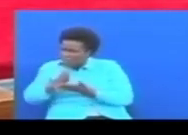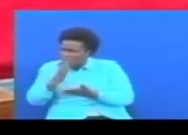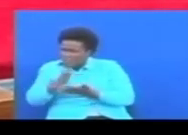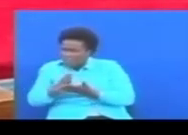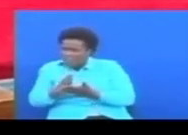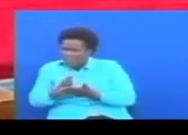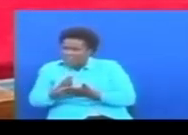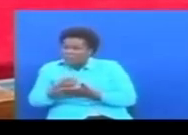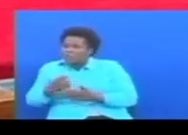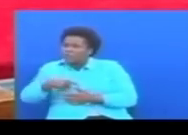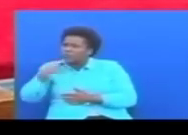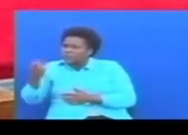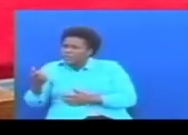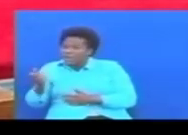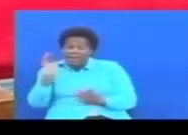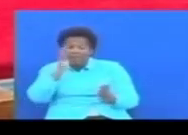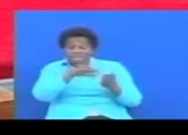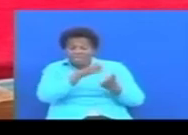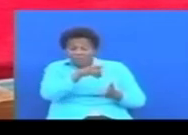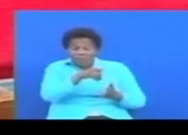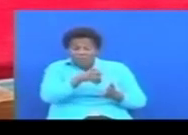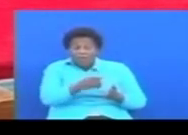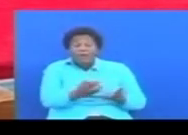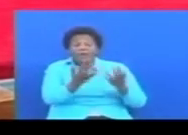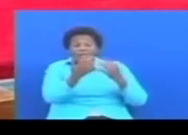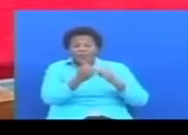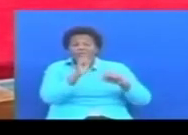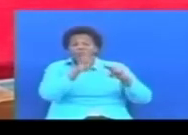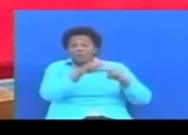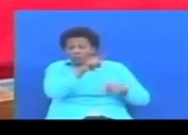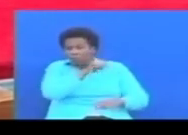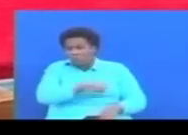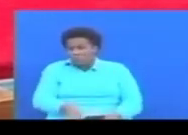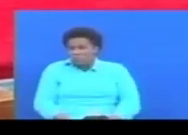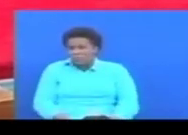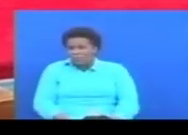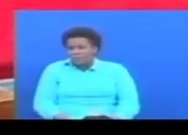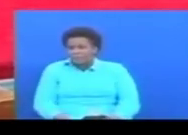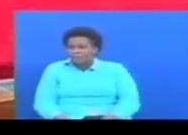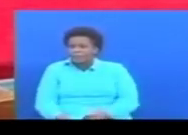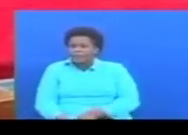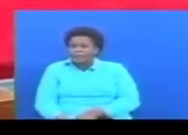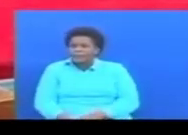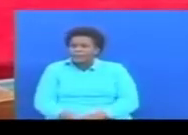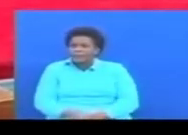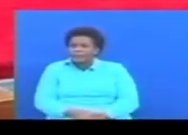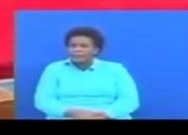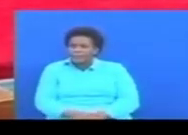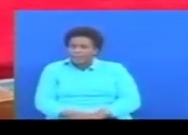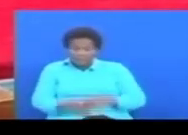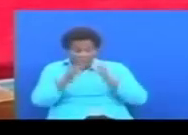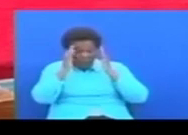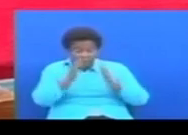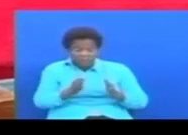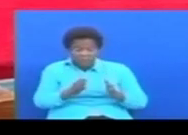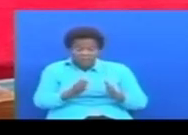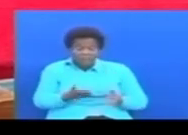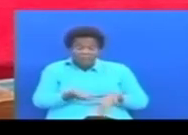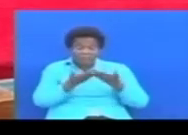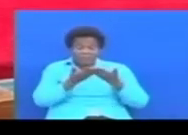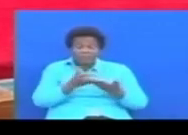wanaweza kuishi na hawatakuwa na madhara. Mheshimiwa Naibu Spika, wizara yetu katika kusaidia. Naomba kujibu swali lake la